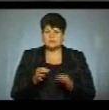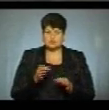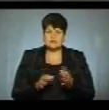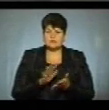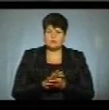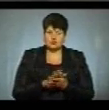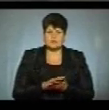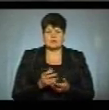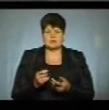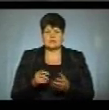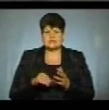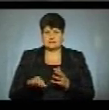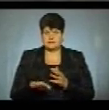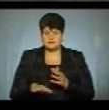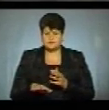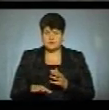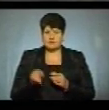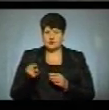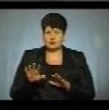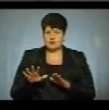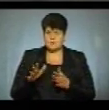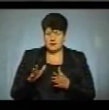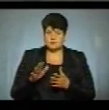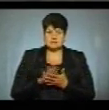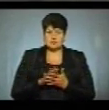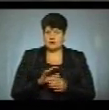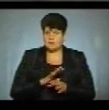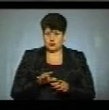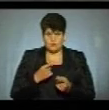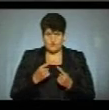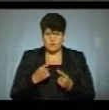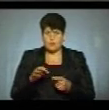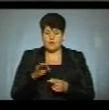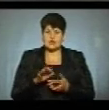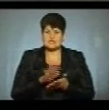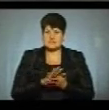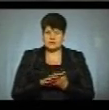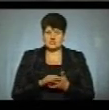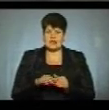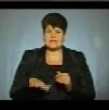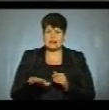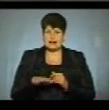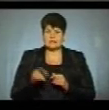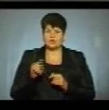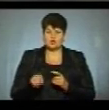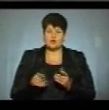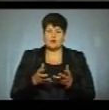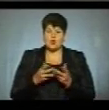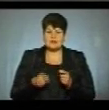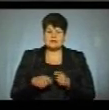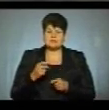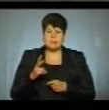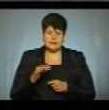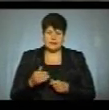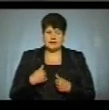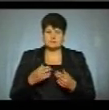або засміщенням земельних ділянок. В даному випадку ми про забруднення не будемо говорити, будемо говорити про засміщення земельних ділянок. Для того, щоб порахувати збитки, нам